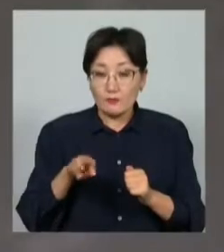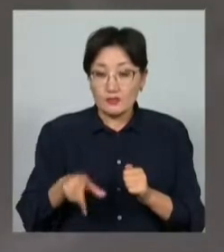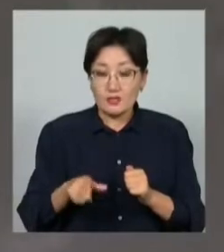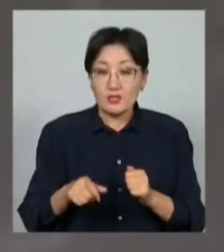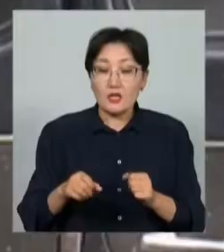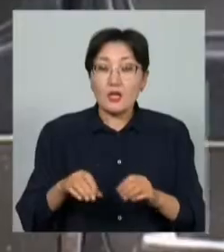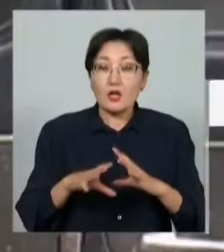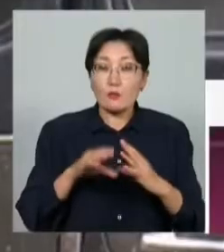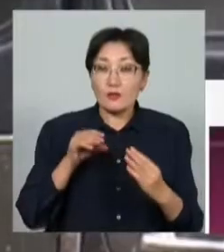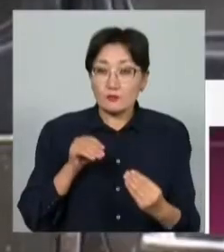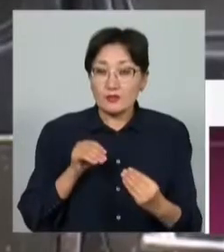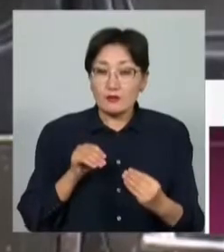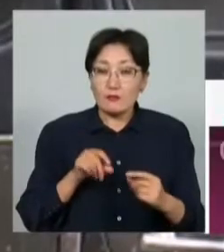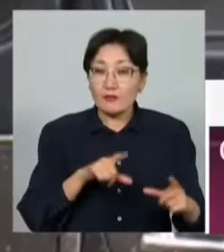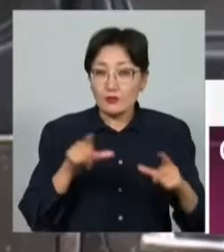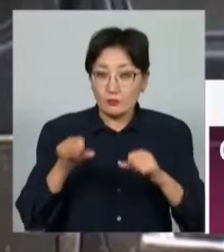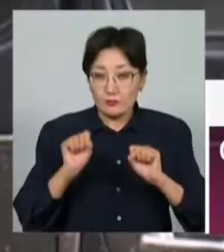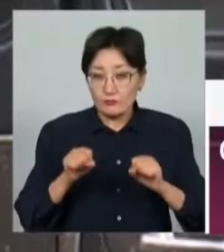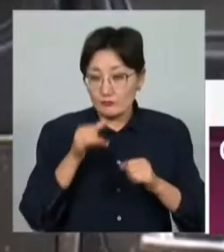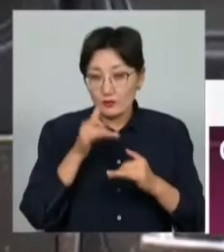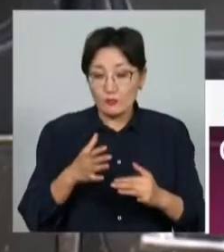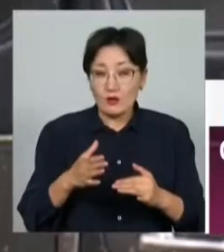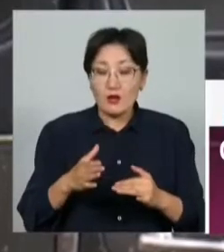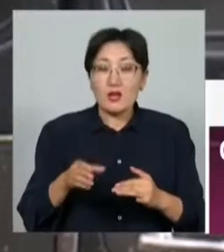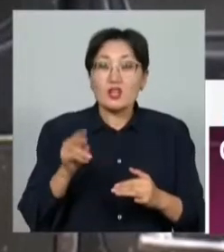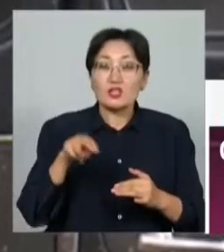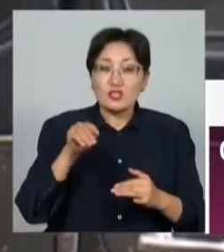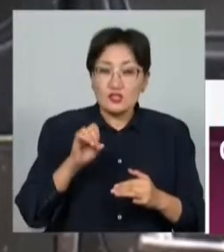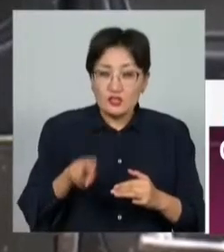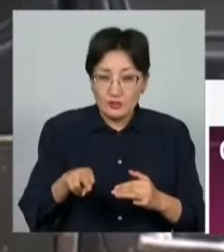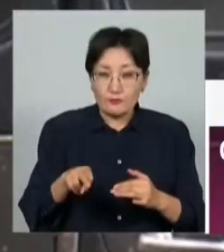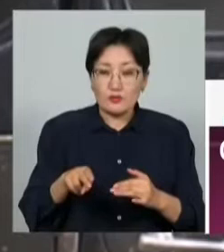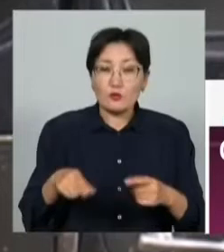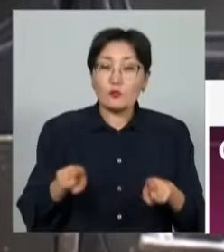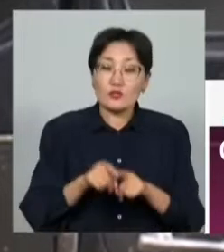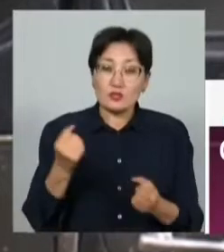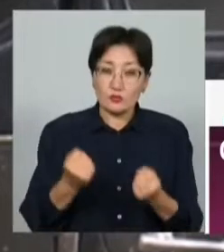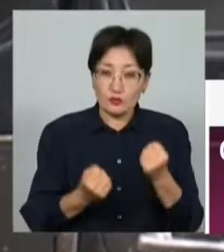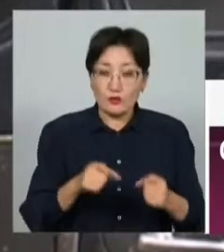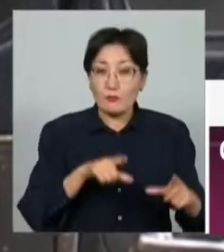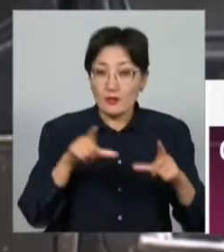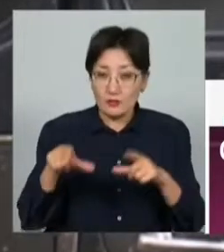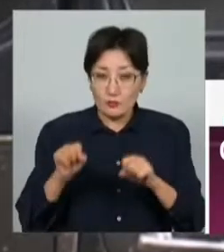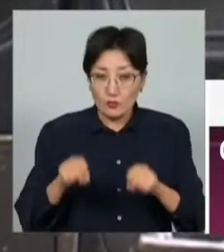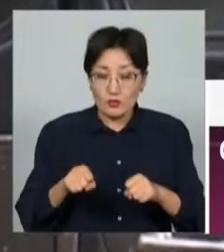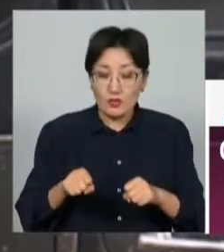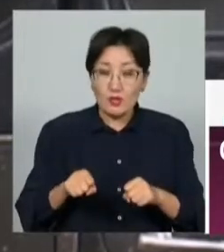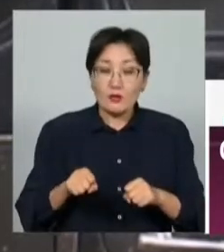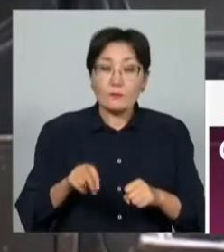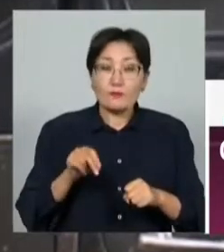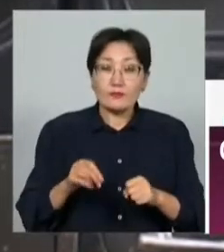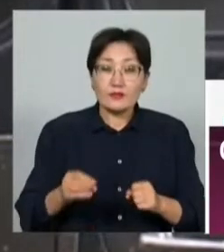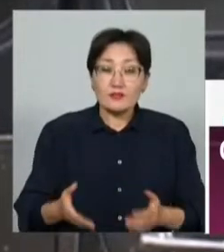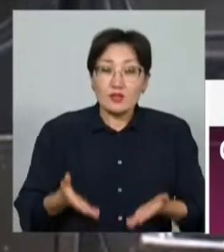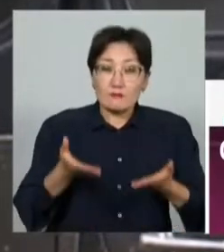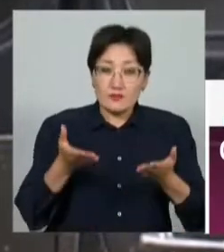жеңіл машинелер бара алмайды ол жерге. Тек қана жаңағыдай внедорожник дейміз ғой. Жол таба алмайтын, сондай көліктер бара алады олар. Тіптен асты биік